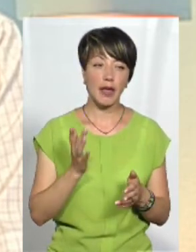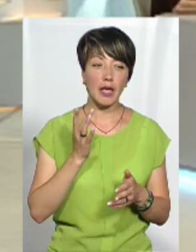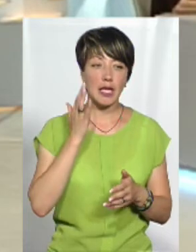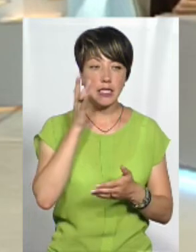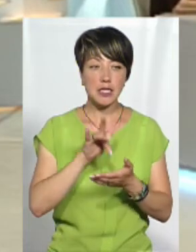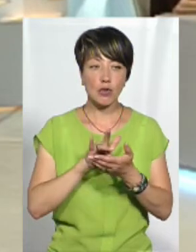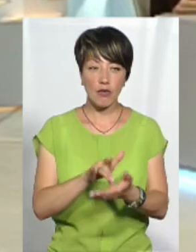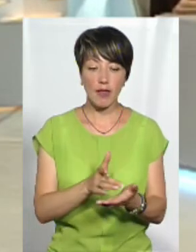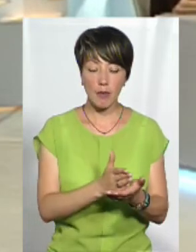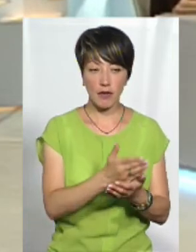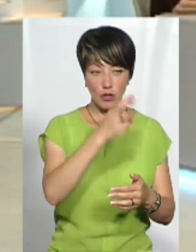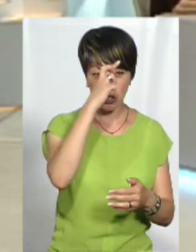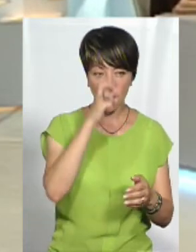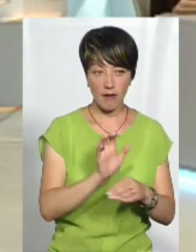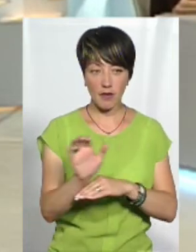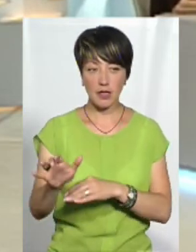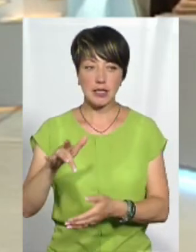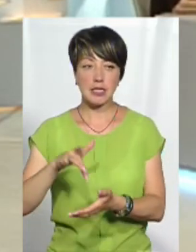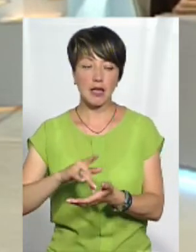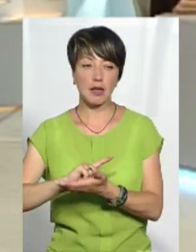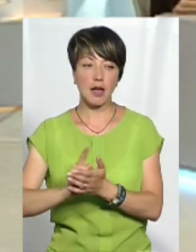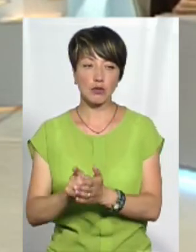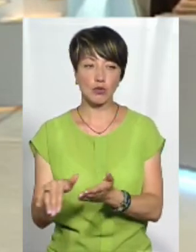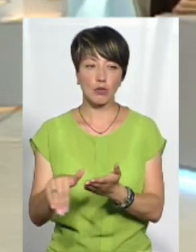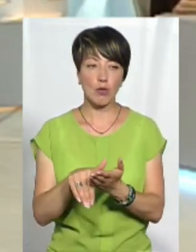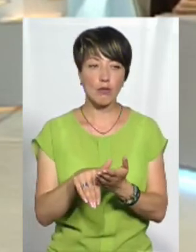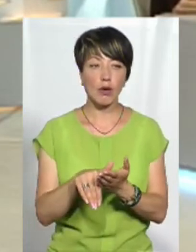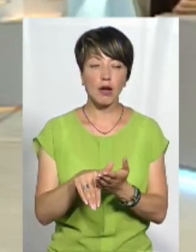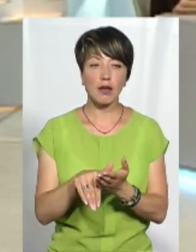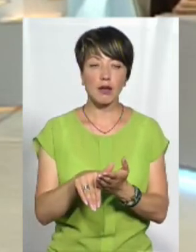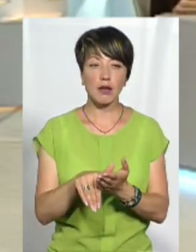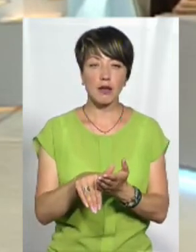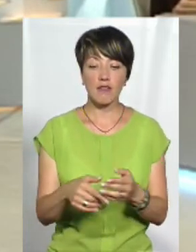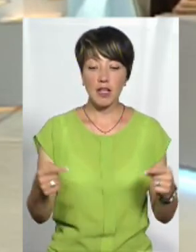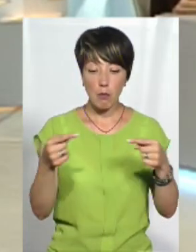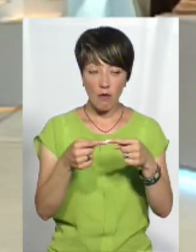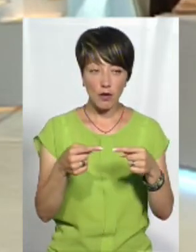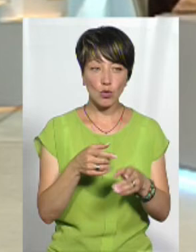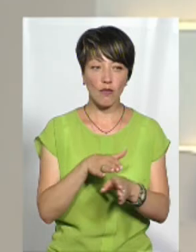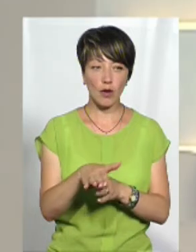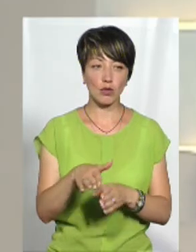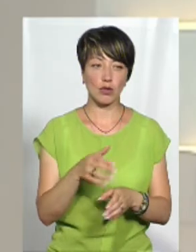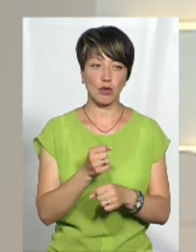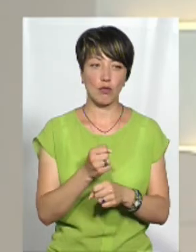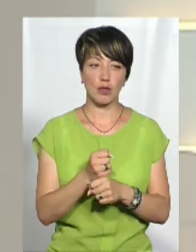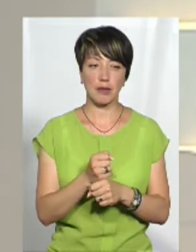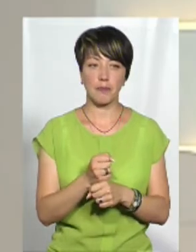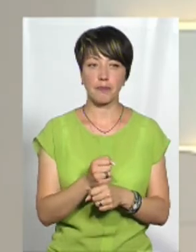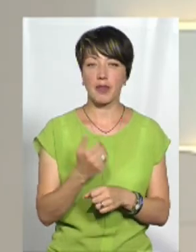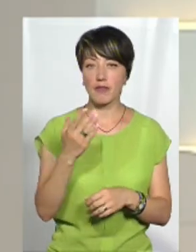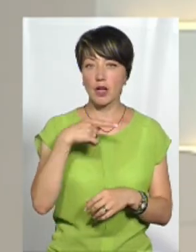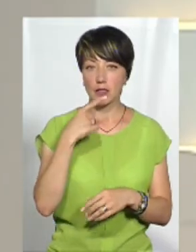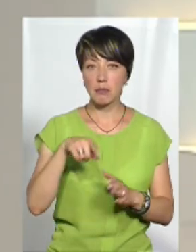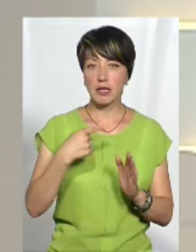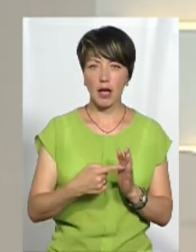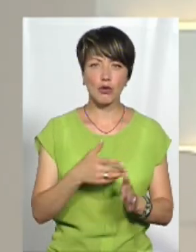цільові напряму від держави до центру екстреної медичної допомоги відповідно до виконаної роботи. А ось ви кажете, що це питання вже